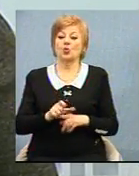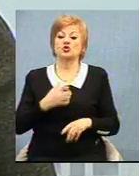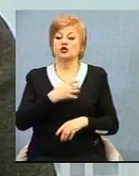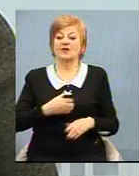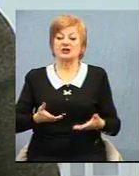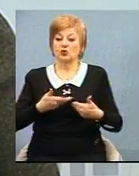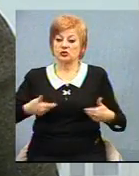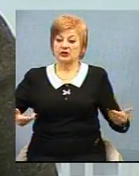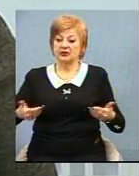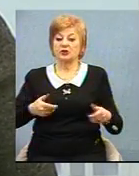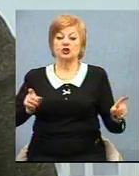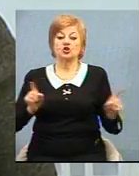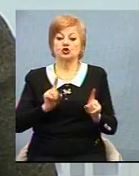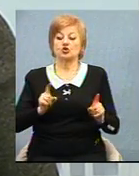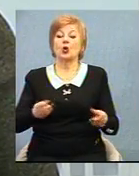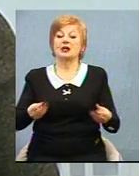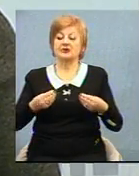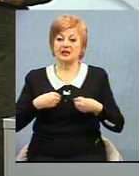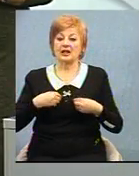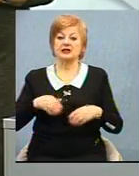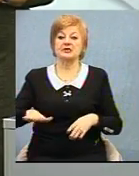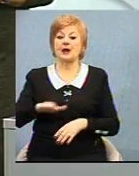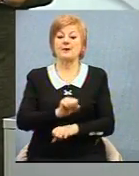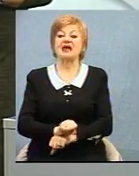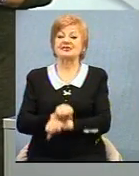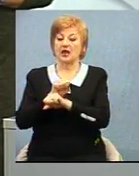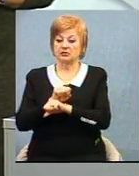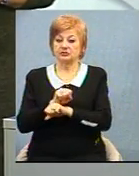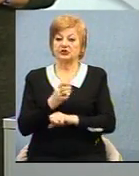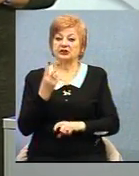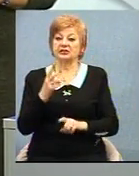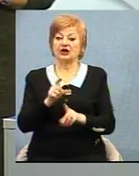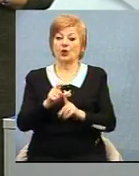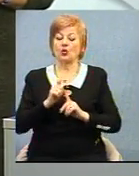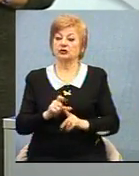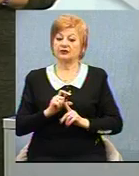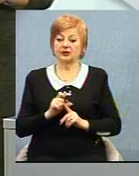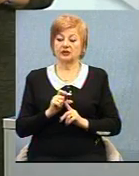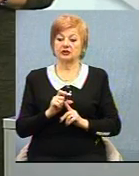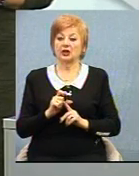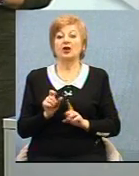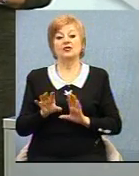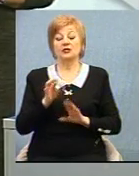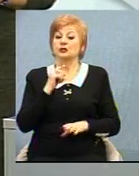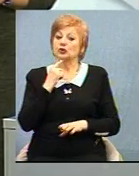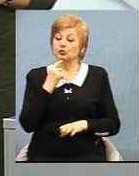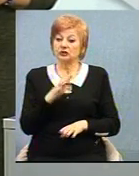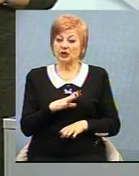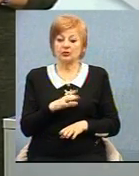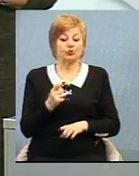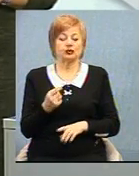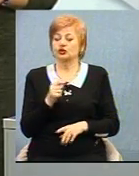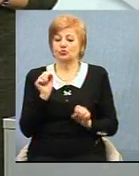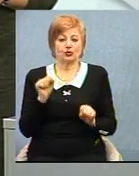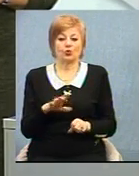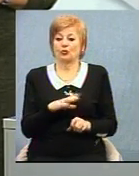для нас. Що дав Майдан? 3 варіанти відповіді. Нам дуже важко було визначити саме 3 варіанти, оскільки цих варіантів могло